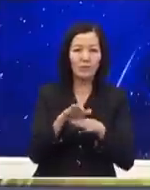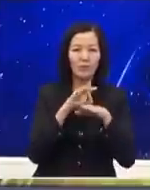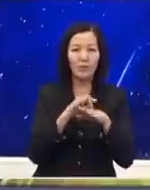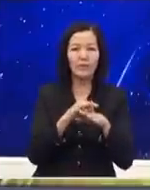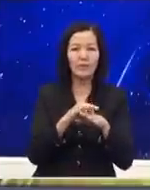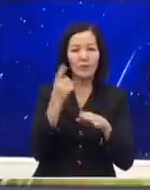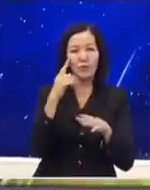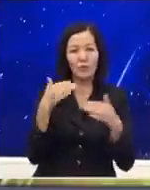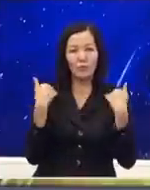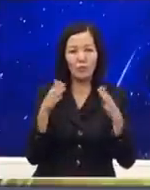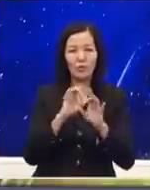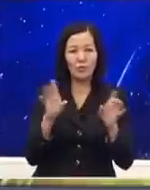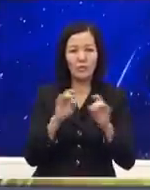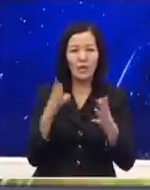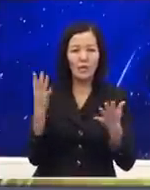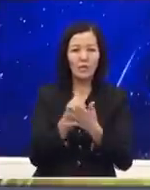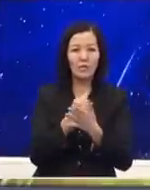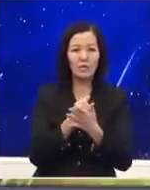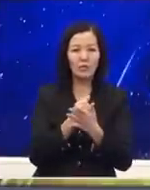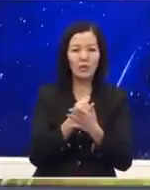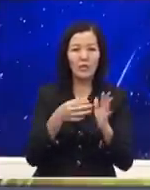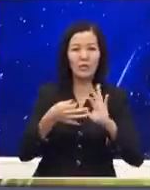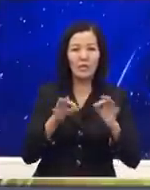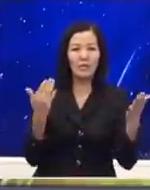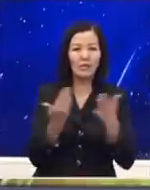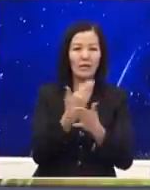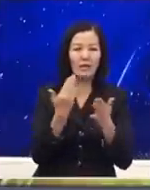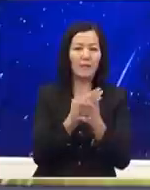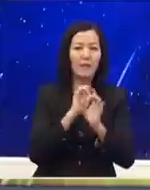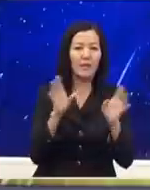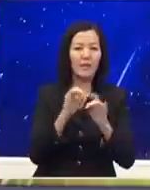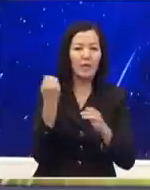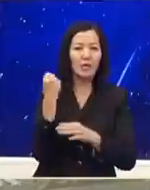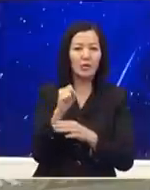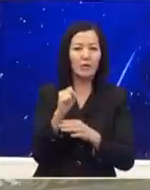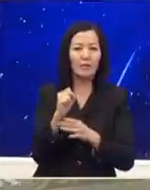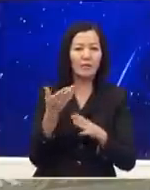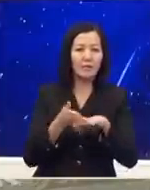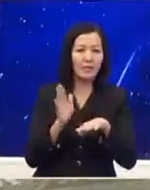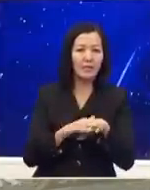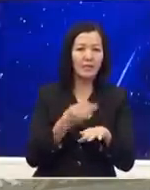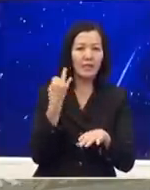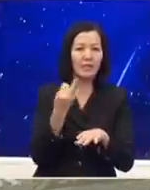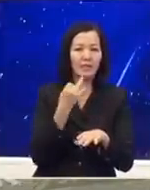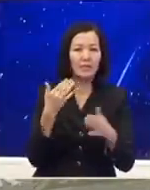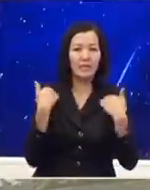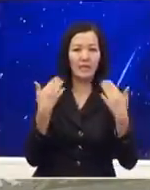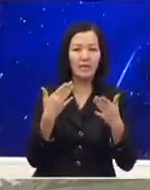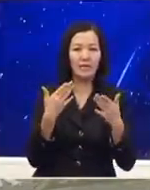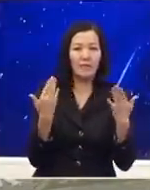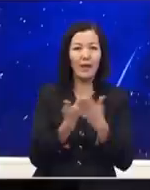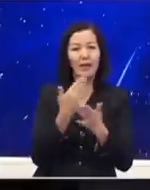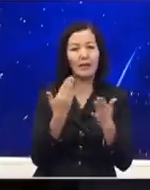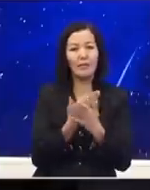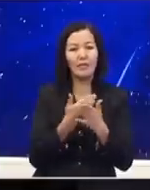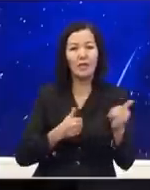асырылу барысы жөнінде ой бөлісті. Жетістіктер туралы кеңінен әңгімеледі. Жеңімпаз атану жолындағы қиындықтары мен қызықтарын ортаға салды.